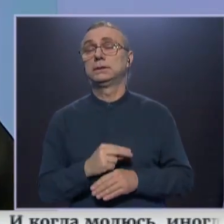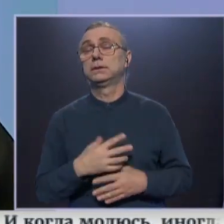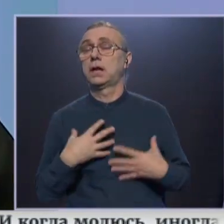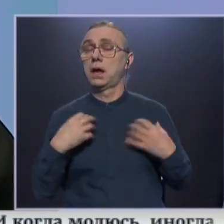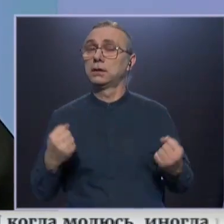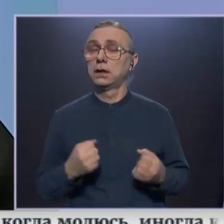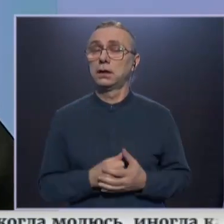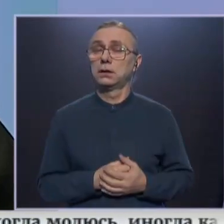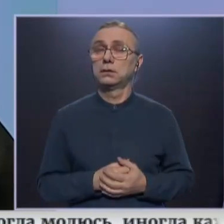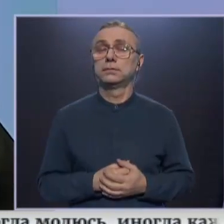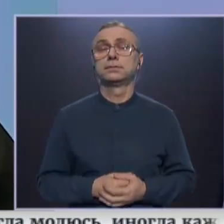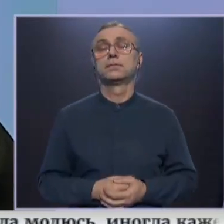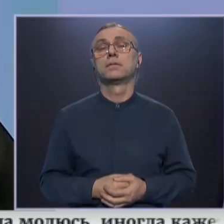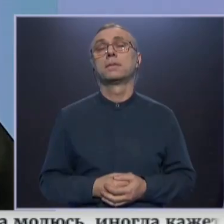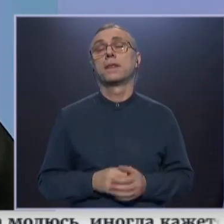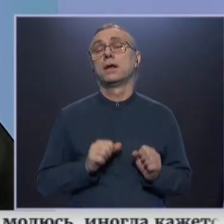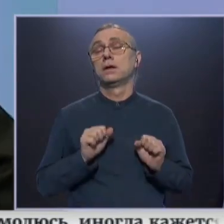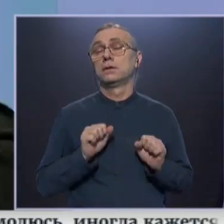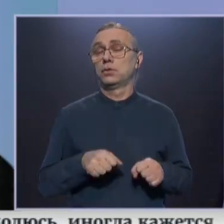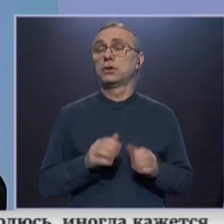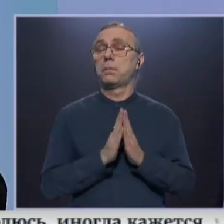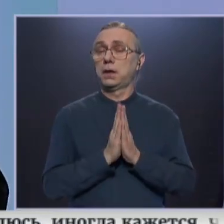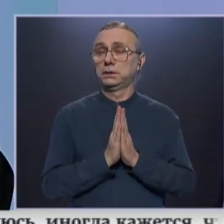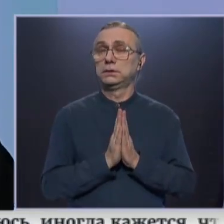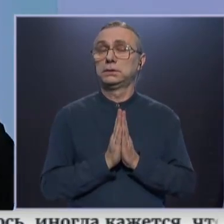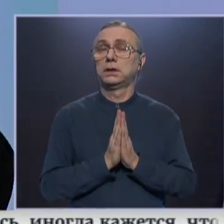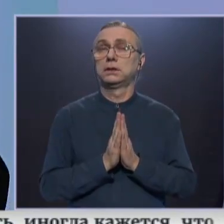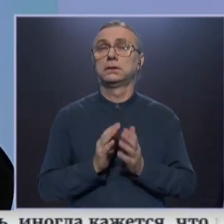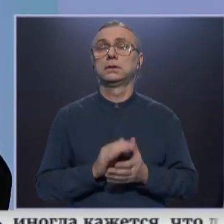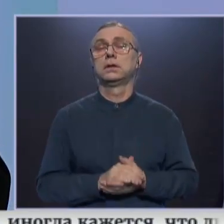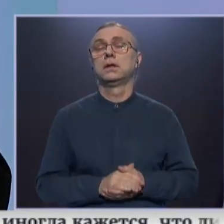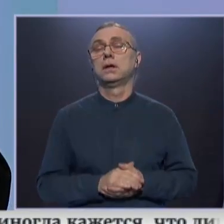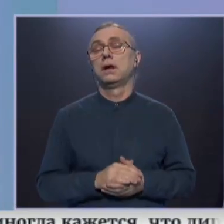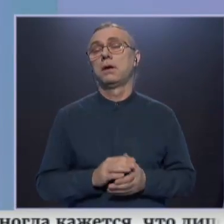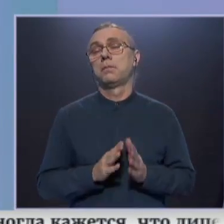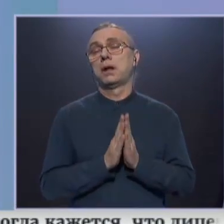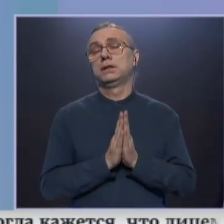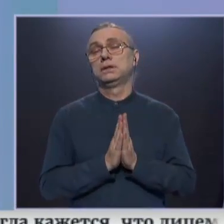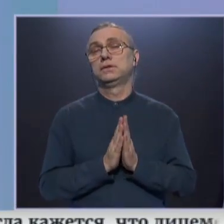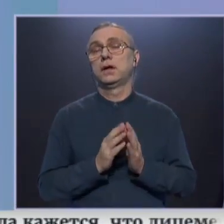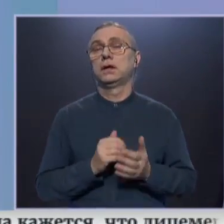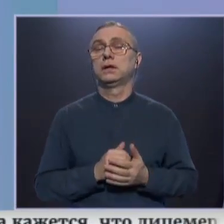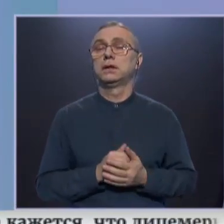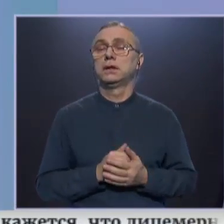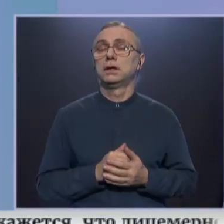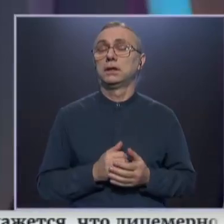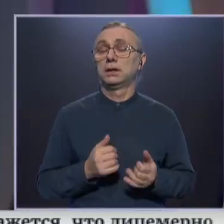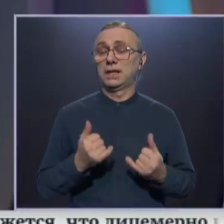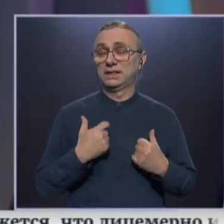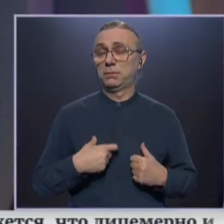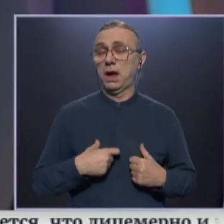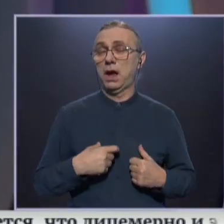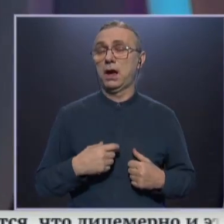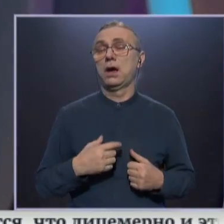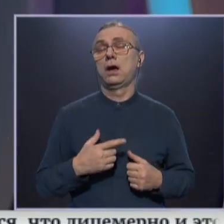того, можно молиться, а вот здесь как раз более спокойно. Для молитвы за себя о смерти, видите, это надо быть хорошо подготовленным. Угу.